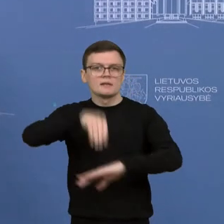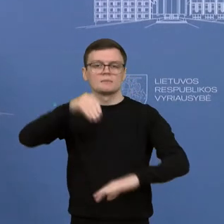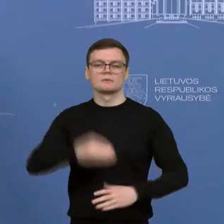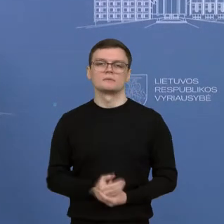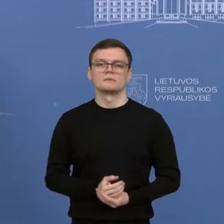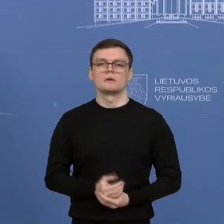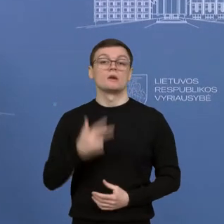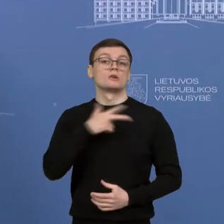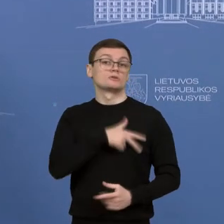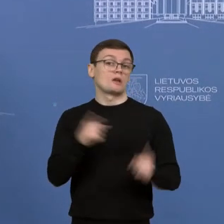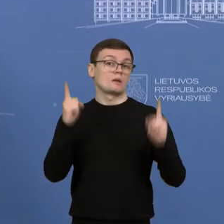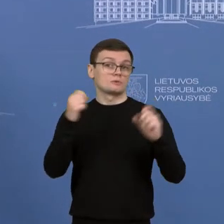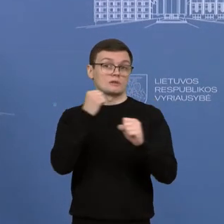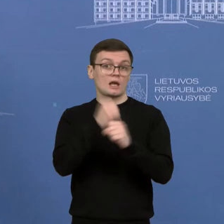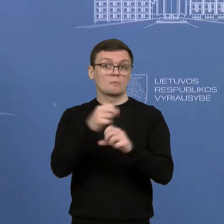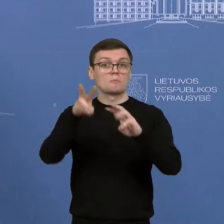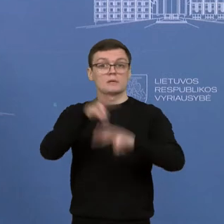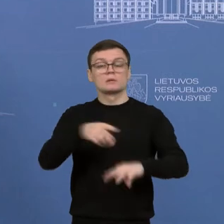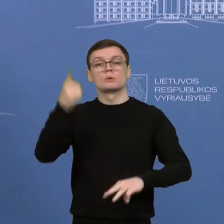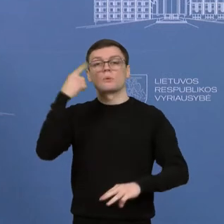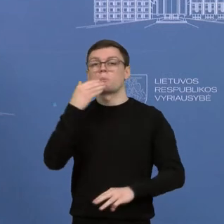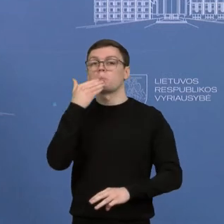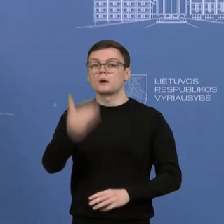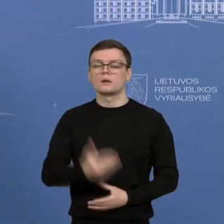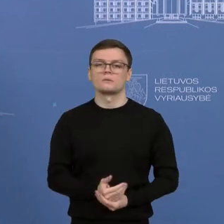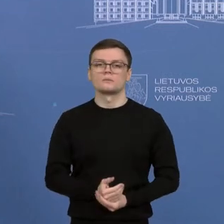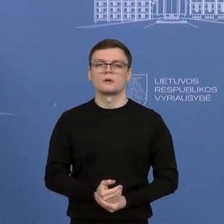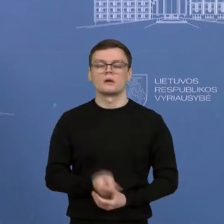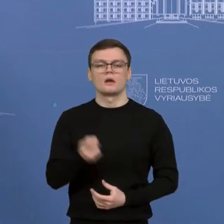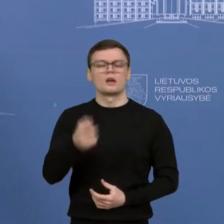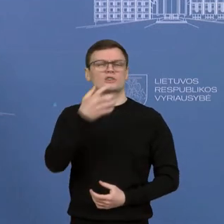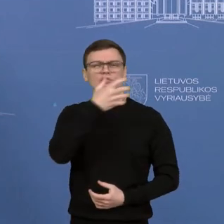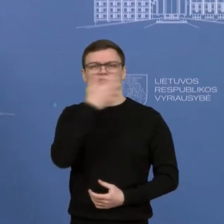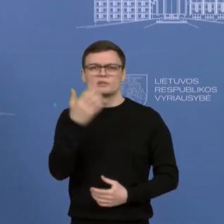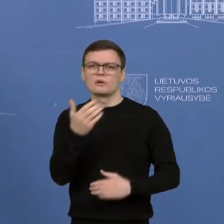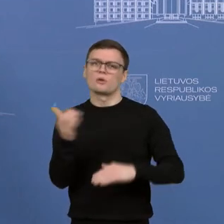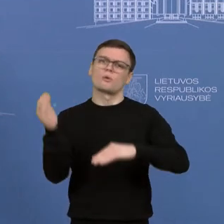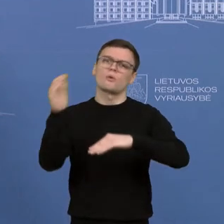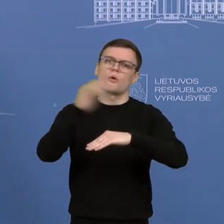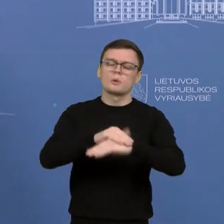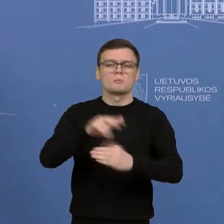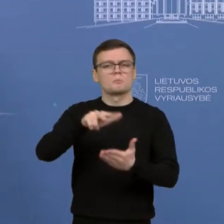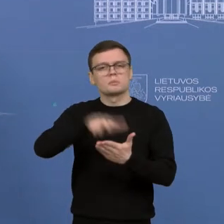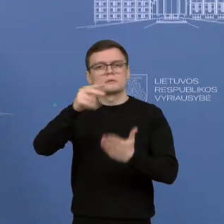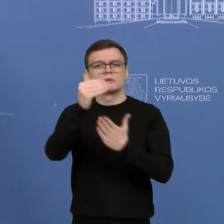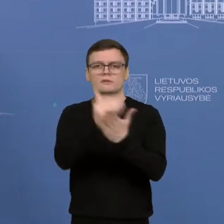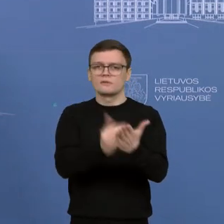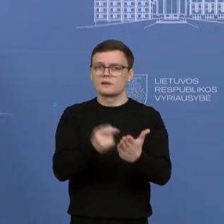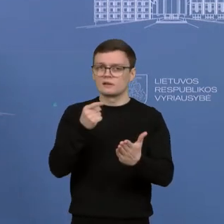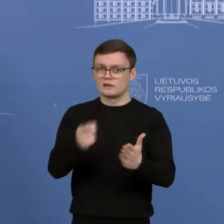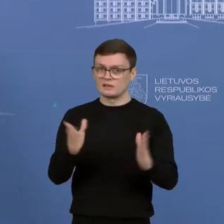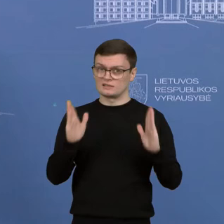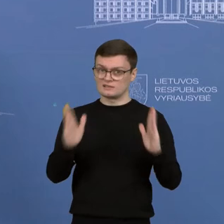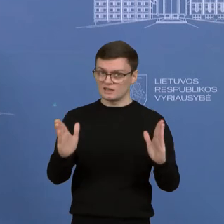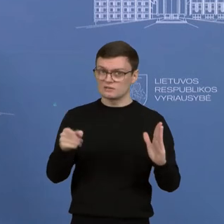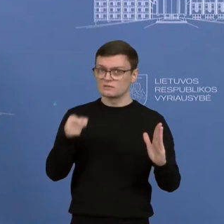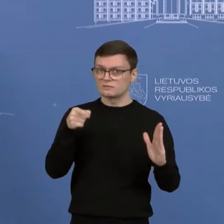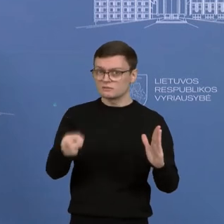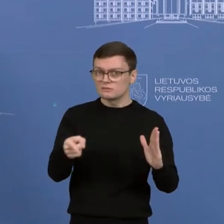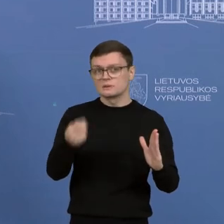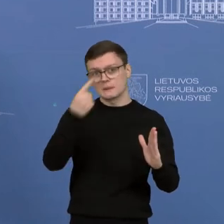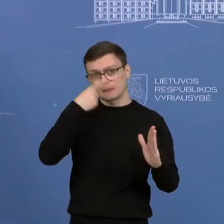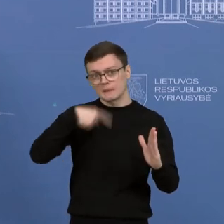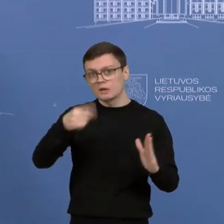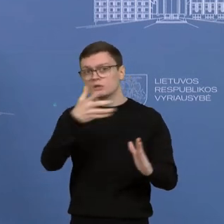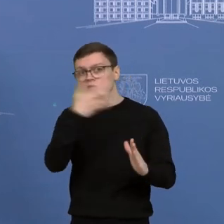Socialinės apsaugos ir darbo ministrės norėjau paklausti, ar šita šildymo kompensacijų patvirtinta tvarka, jinai tik šiam sezonui šildymo galioja, ir jinai galios